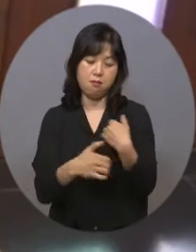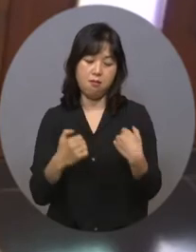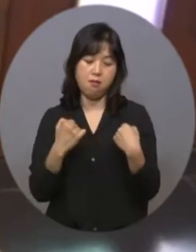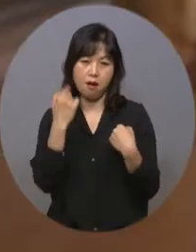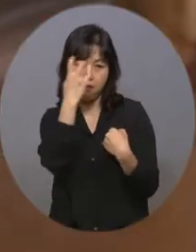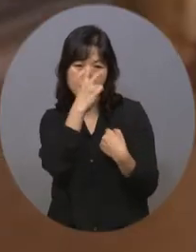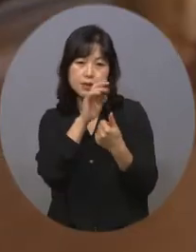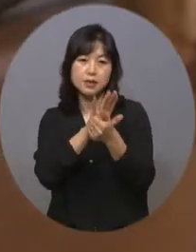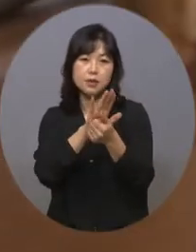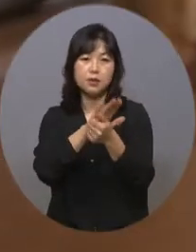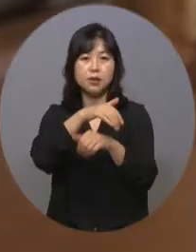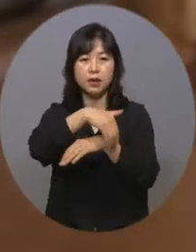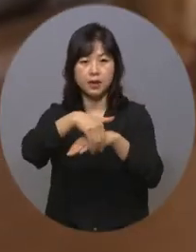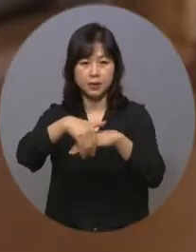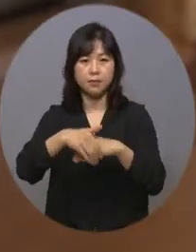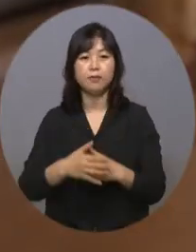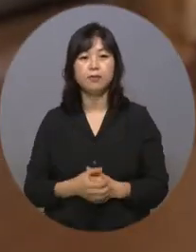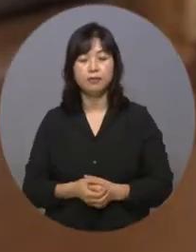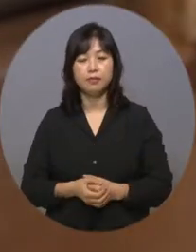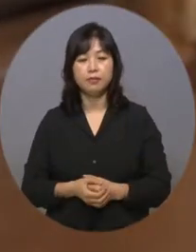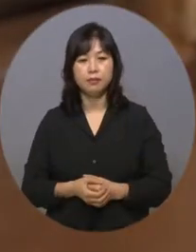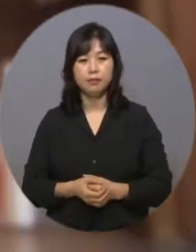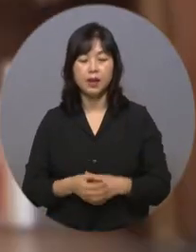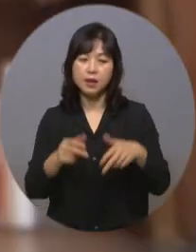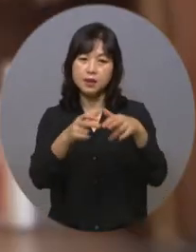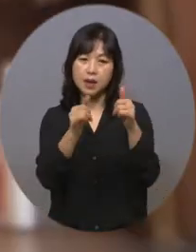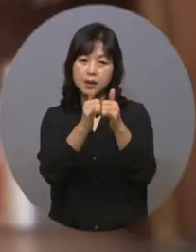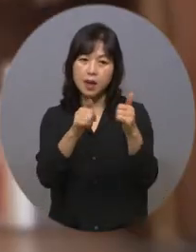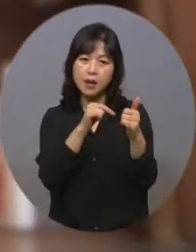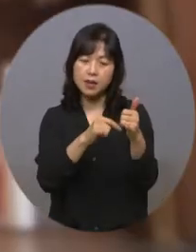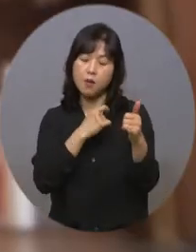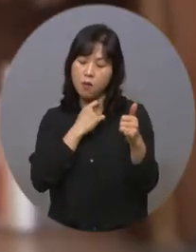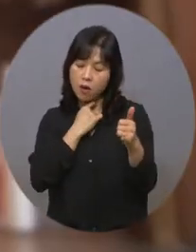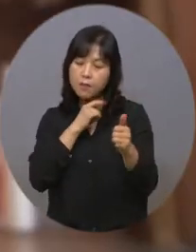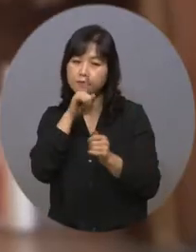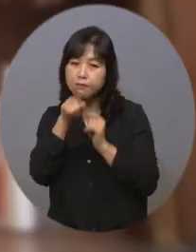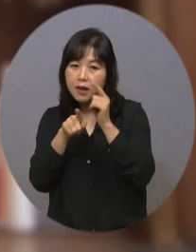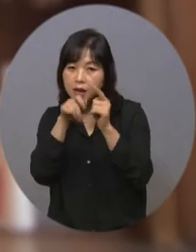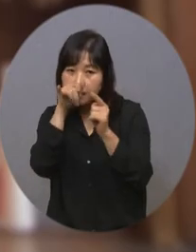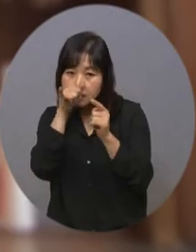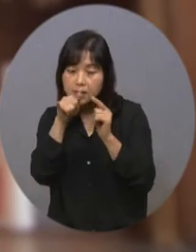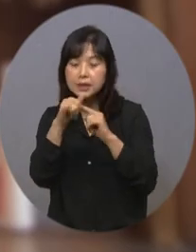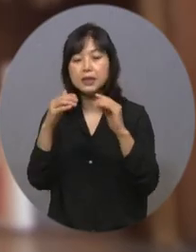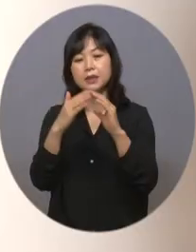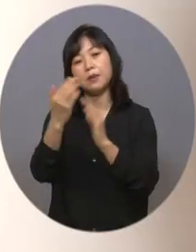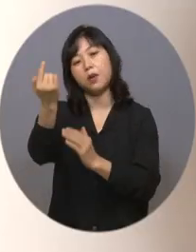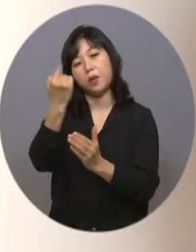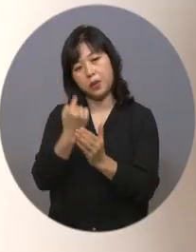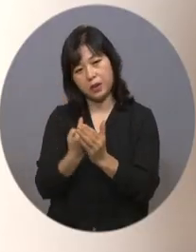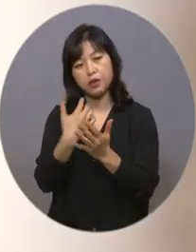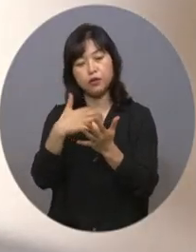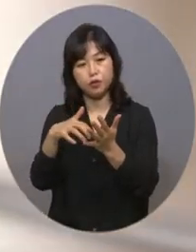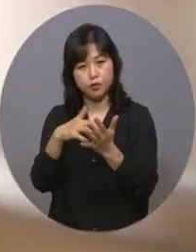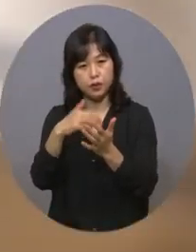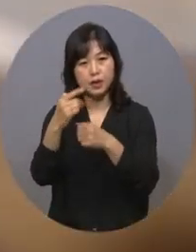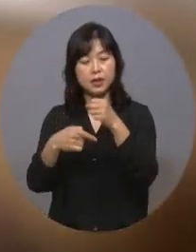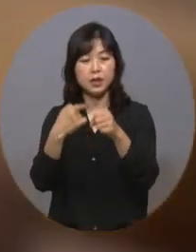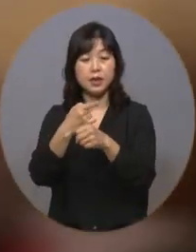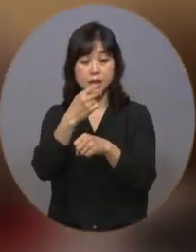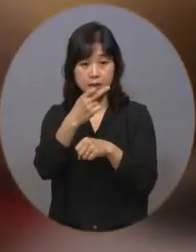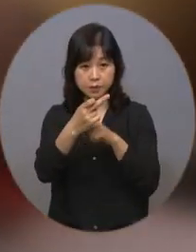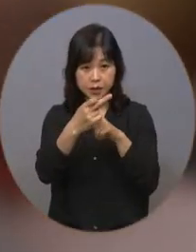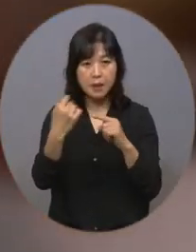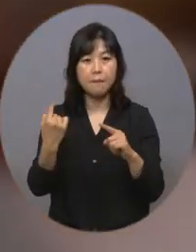나설 예정입니다 또한 장애인의 수요가 높은 방문 서비스 제공 가능 횟수를 연 12회에